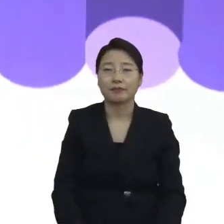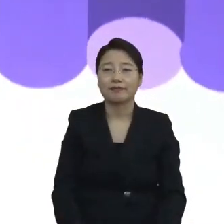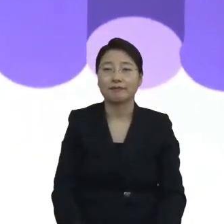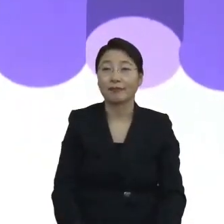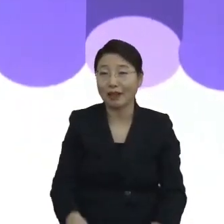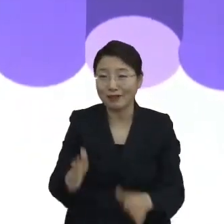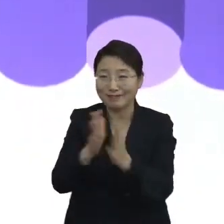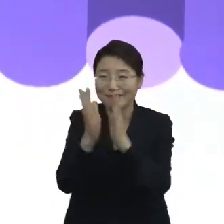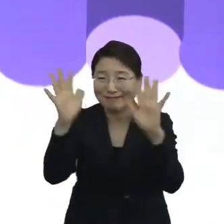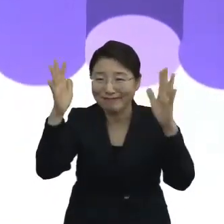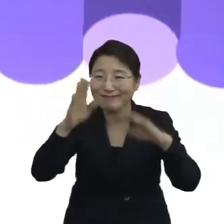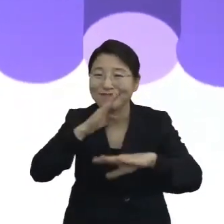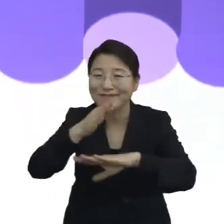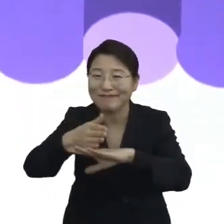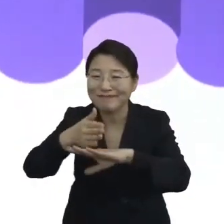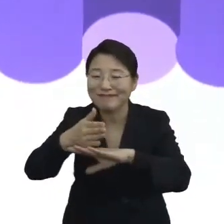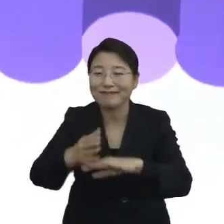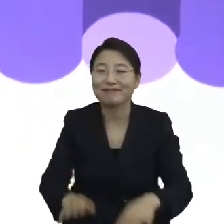고맙습니다.